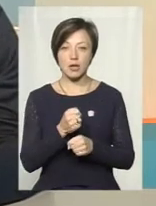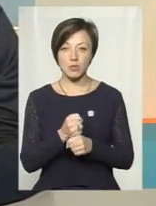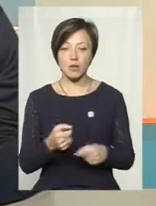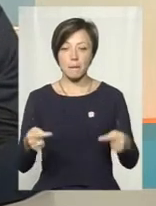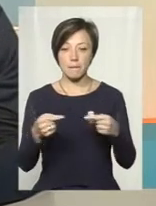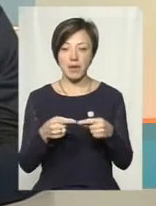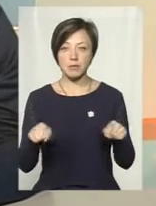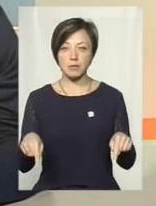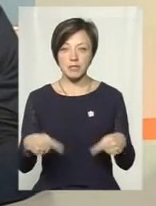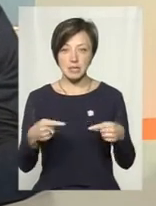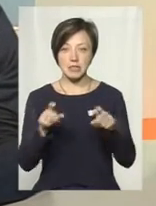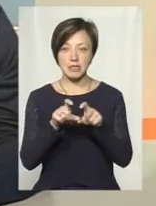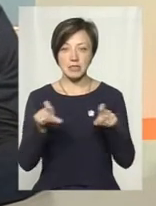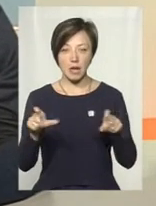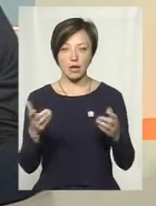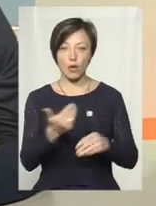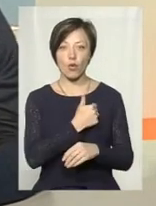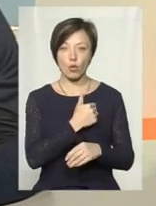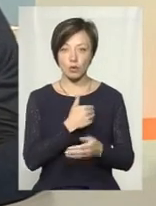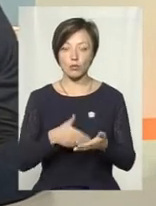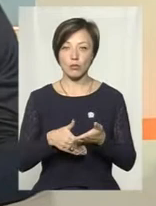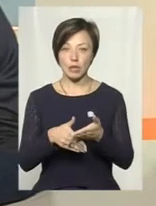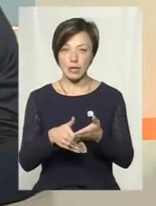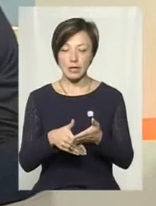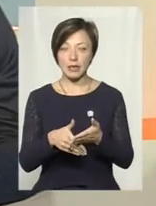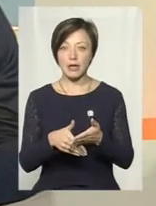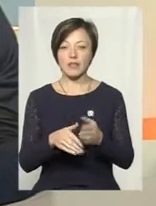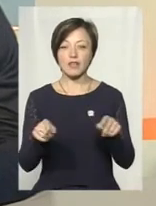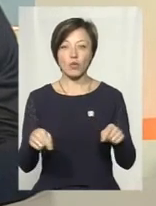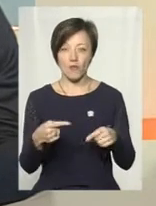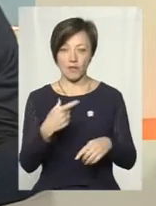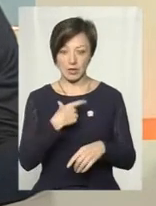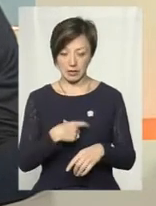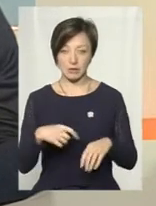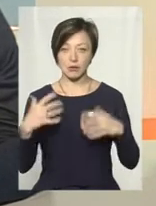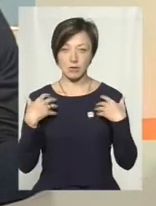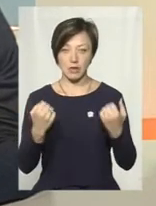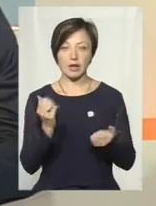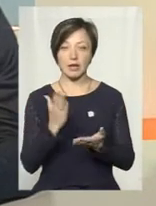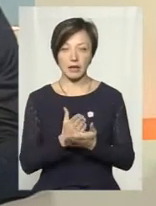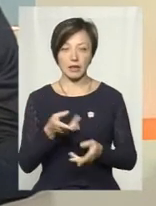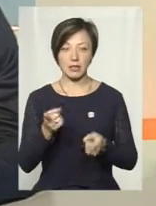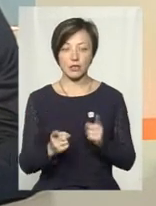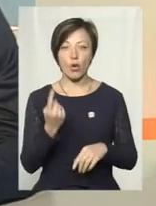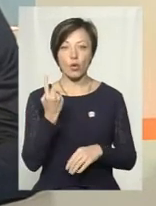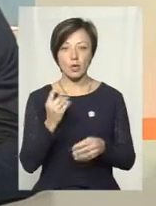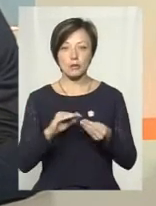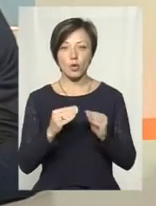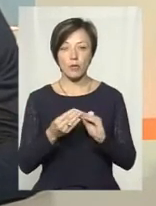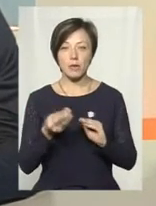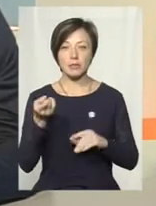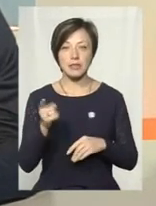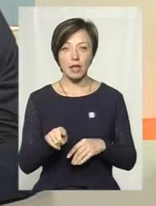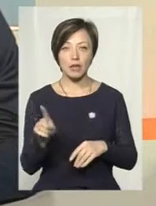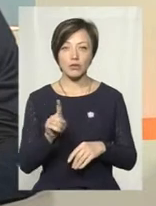певний реабілітаційний такий заклад, який хоче допомогти, посприяти, відновитися, да, він дійсно є. Одна із проблем – це те,